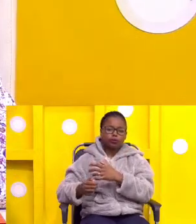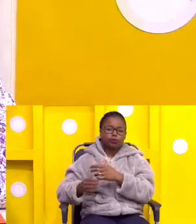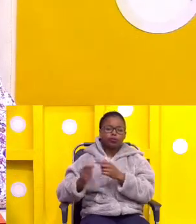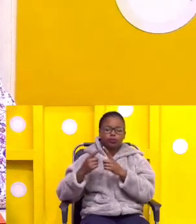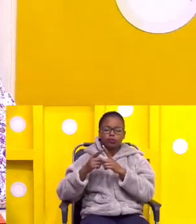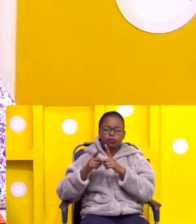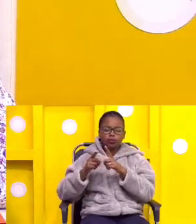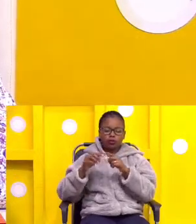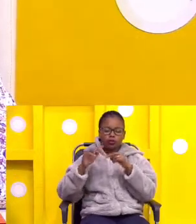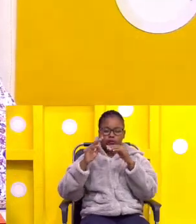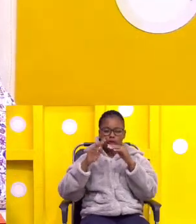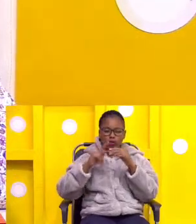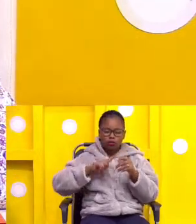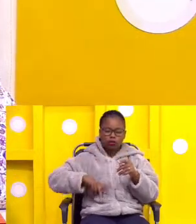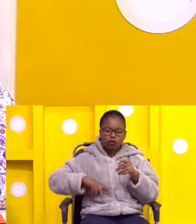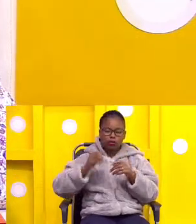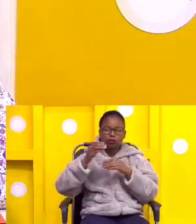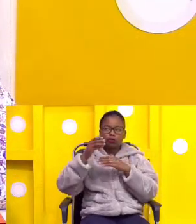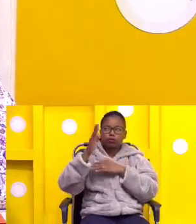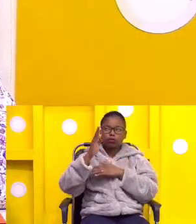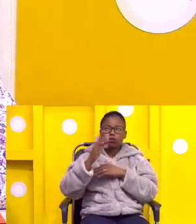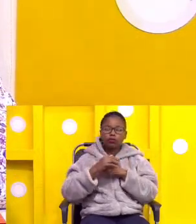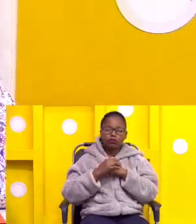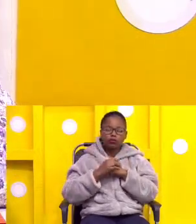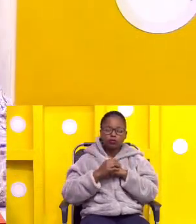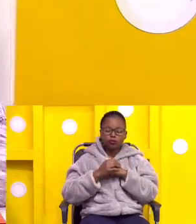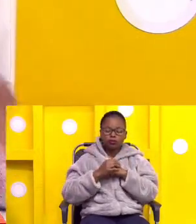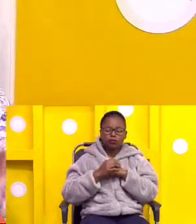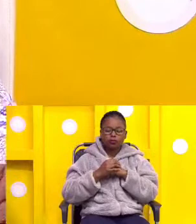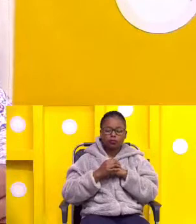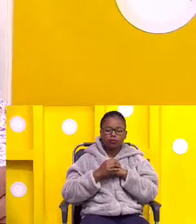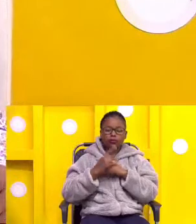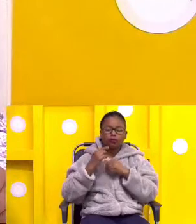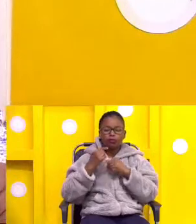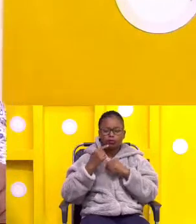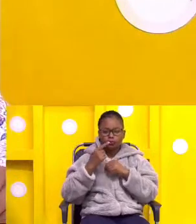wa Ngai ndamwirire